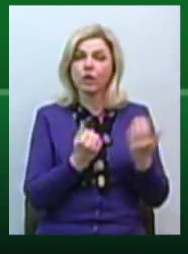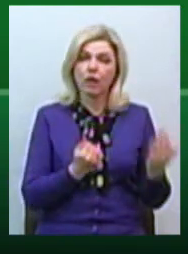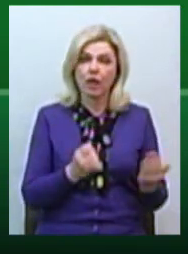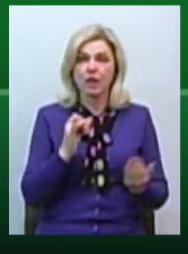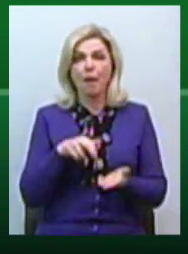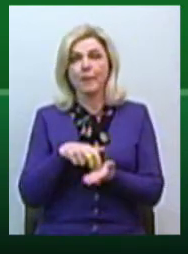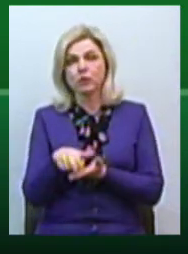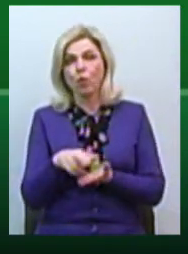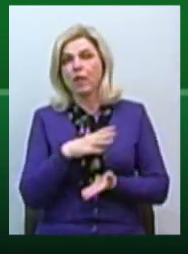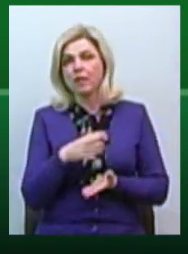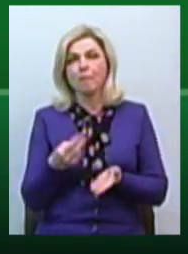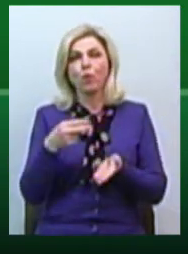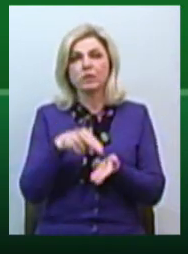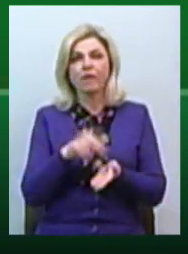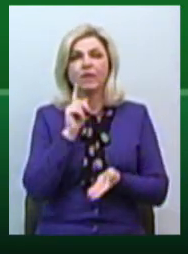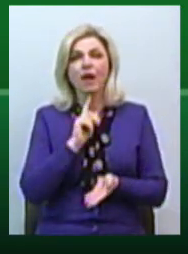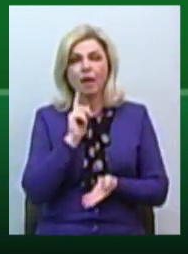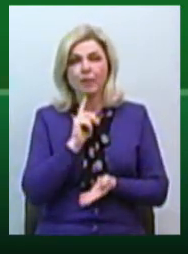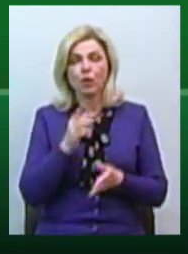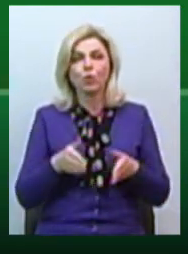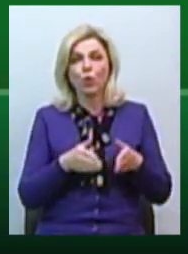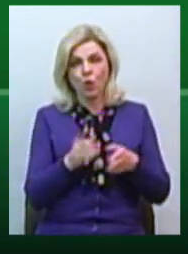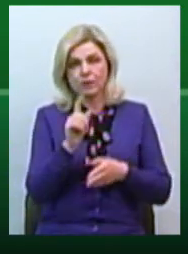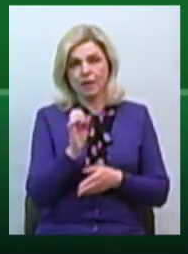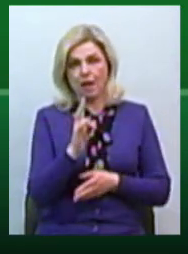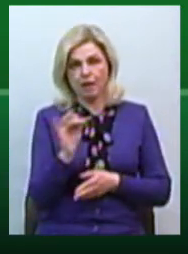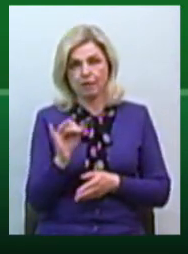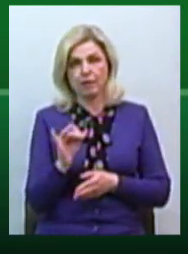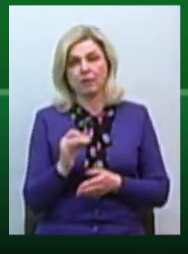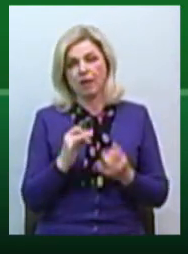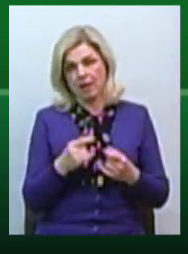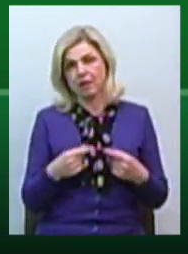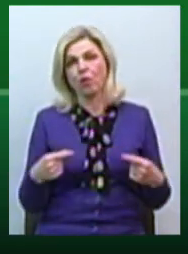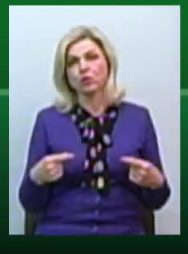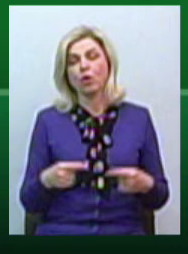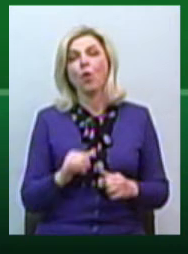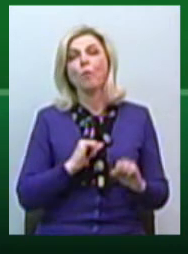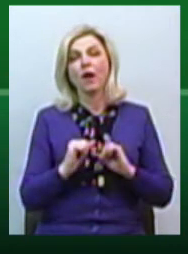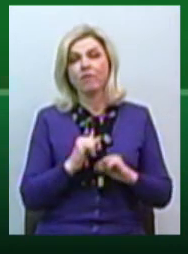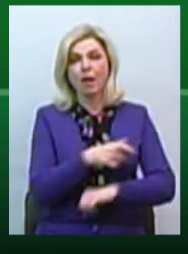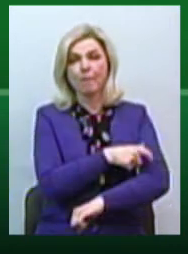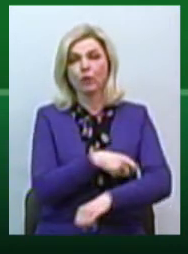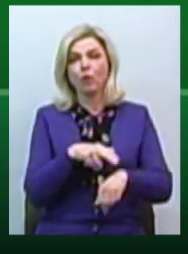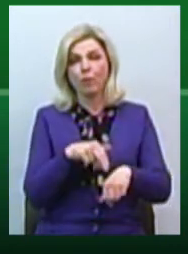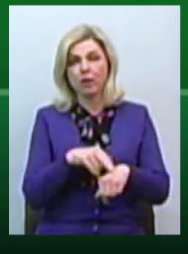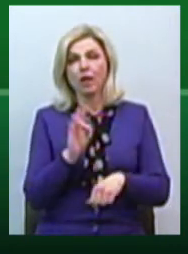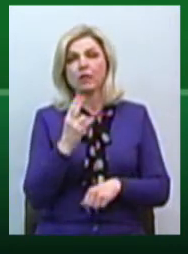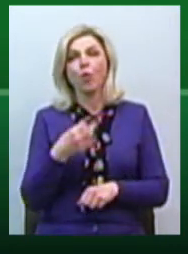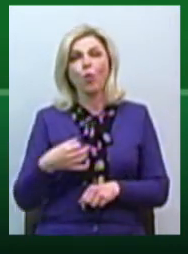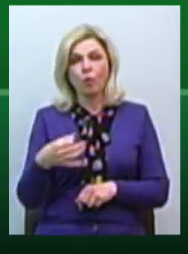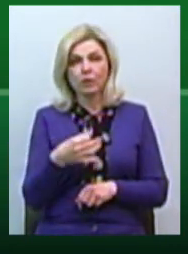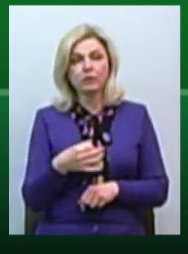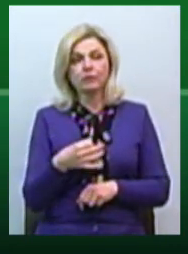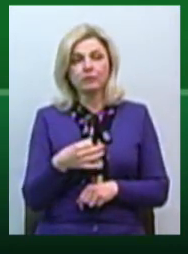були встановлені тимчасові дорожні знаки тощо. Управлінням патрульної поліції в Миколаївській області